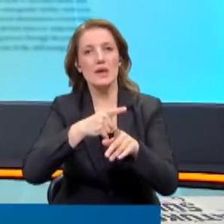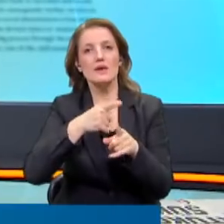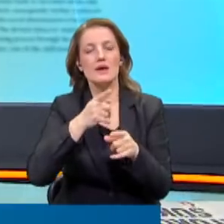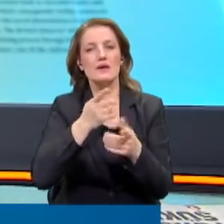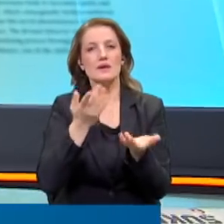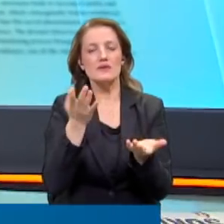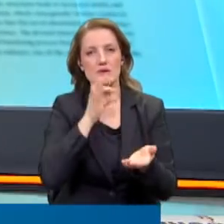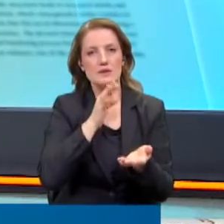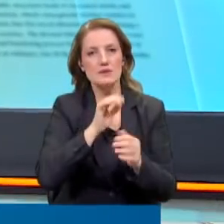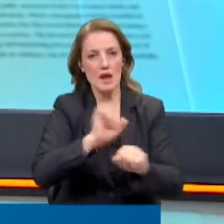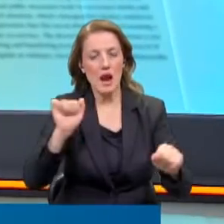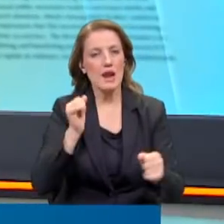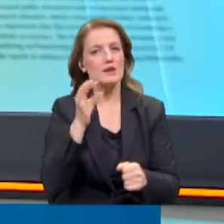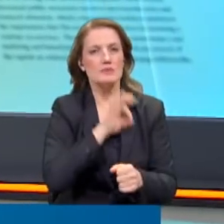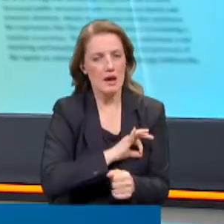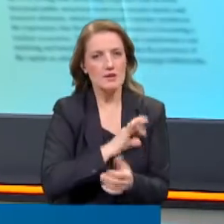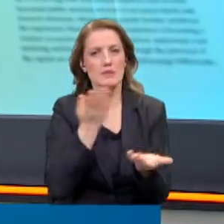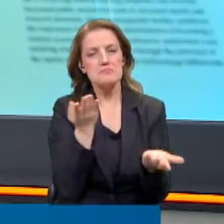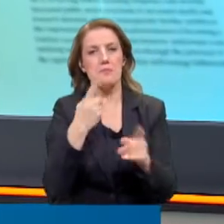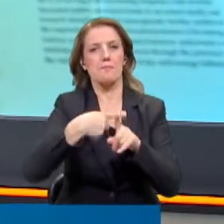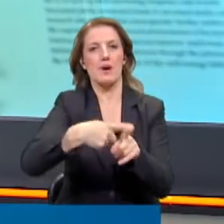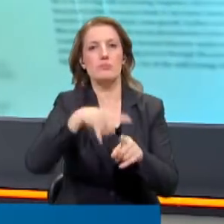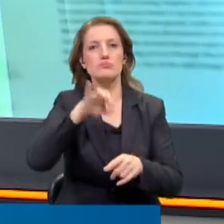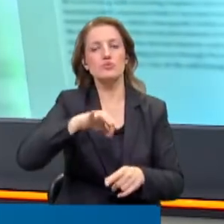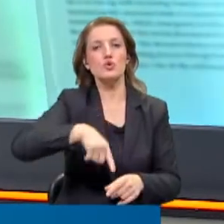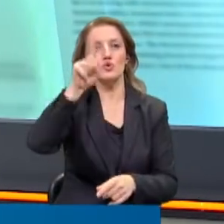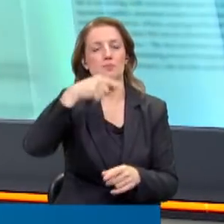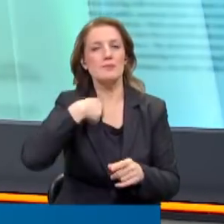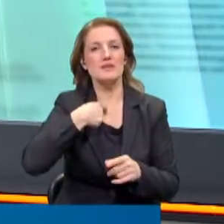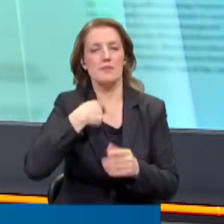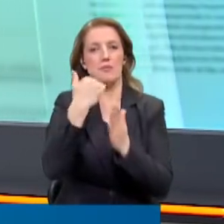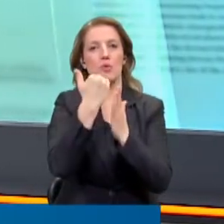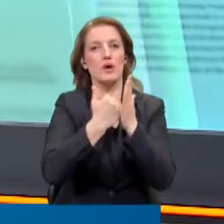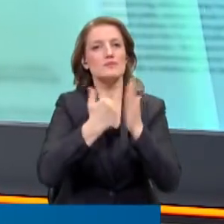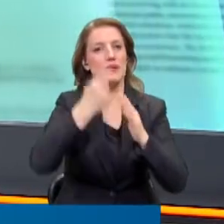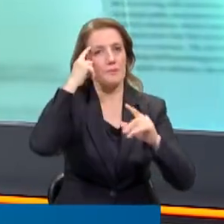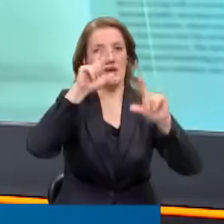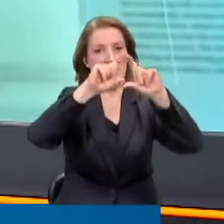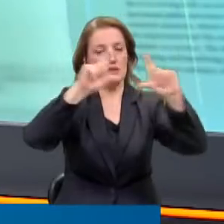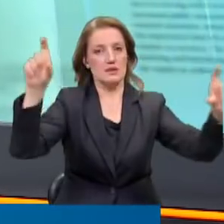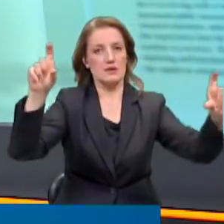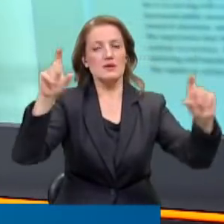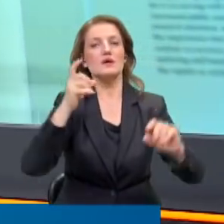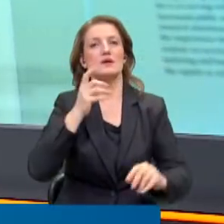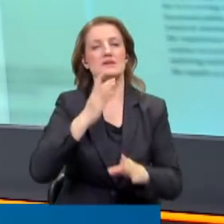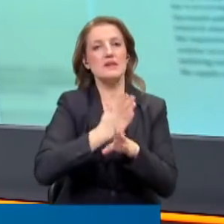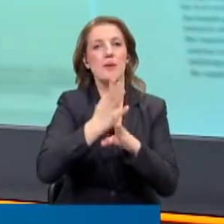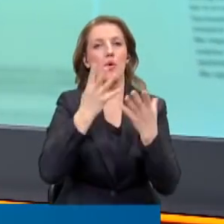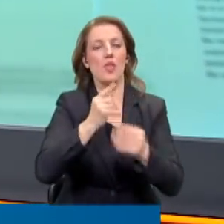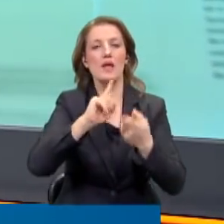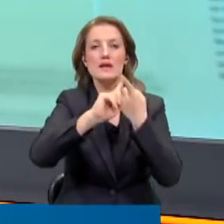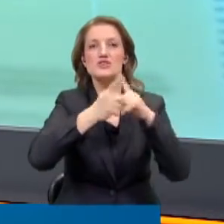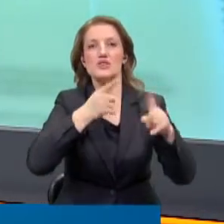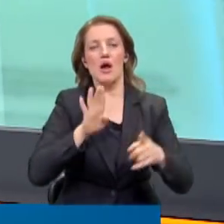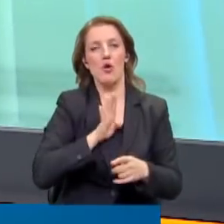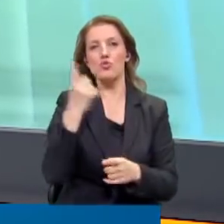bu haberi de. Sonra bugün bizim programımızda başlık olarak seçmemize sebep olan Kılıçdaroğlu ve dün akşam o